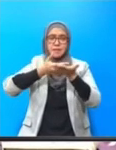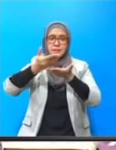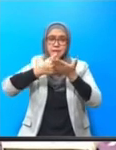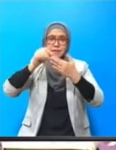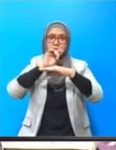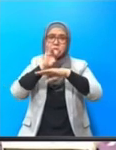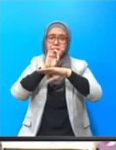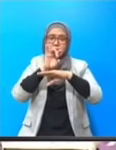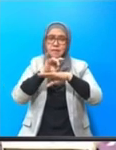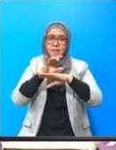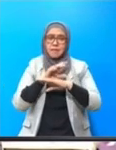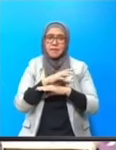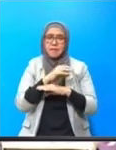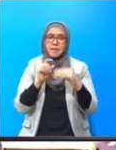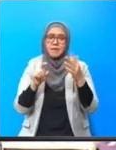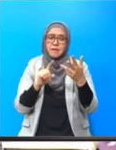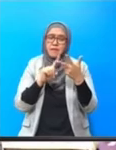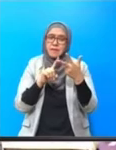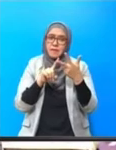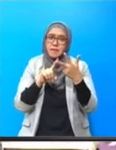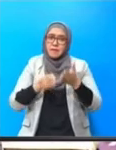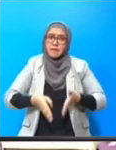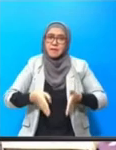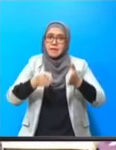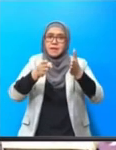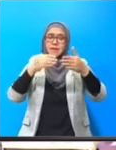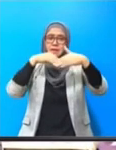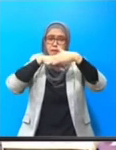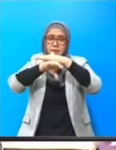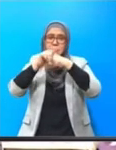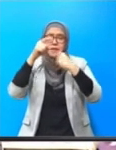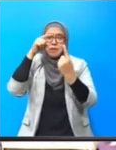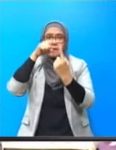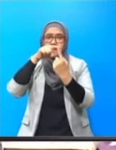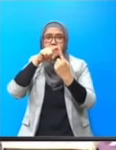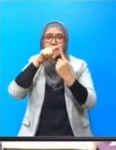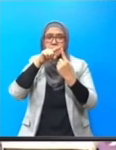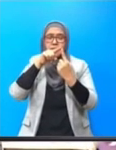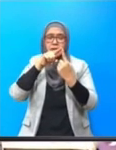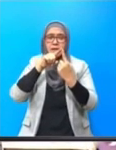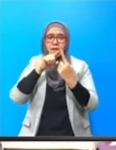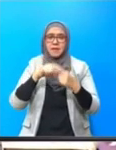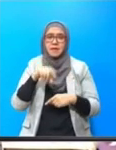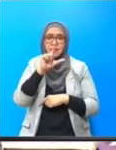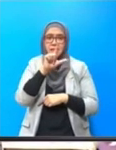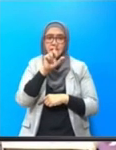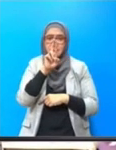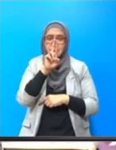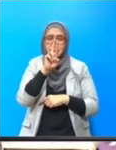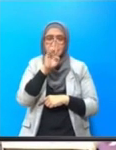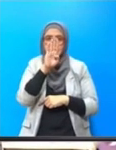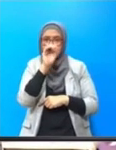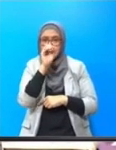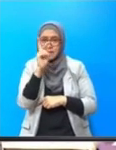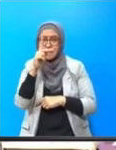ke SK Lubuk Baya Klinik Nangga